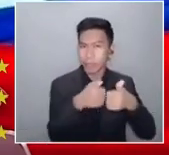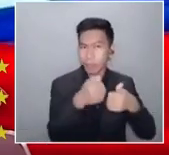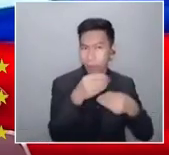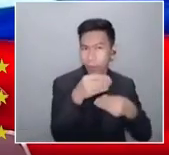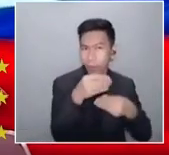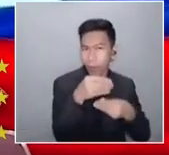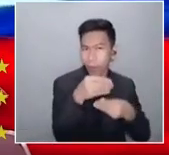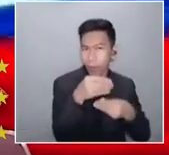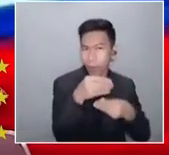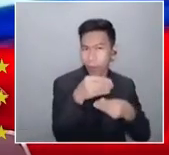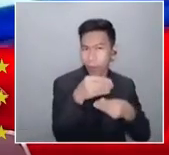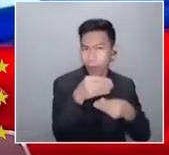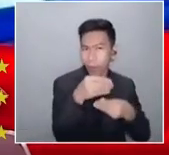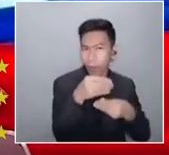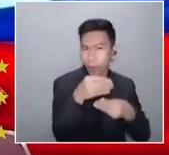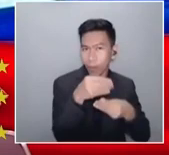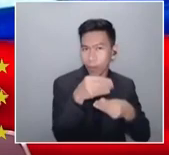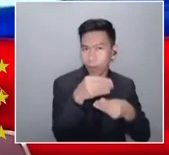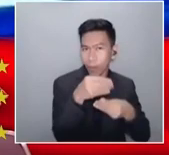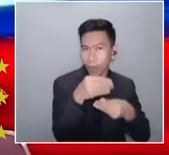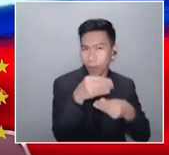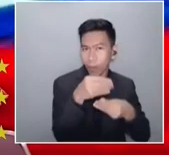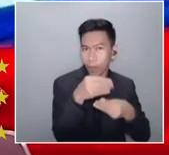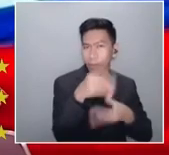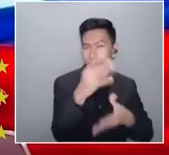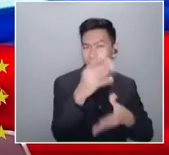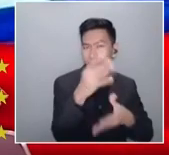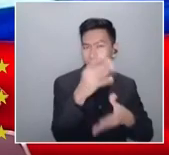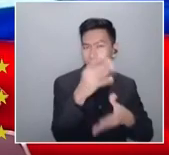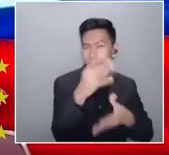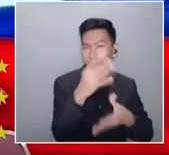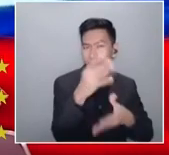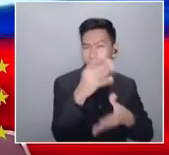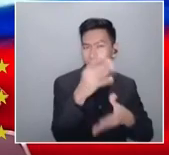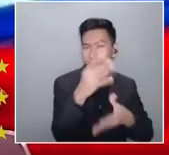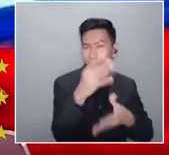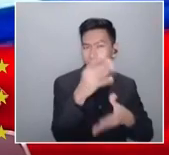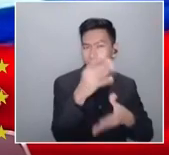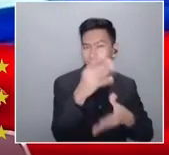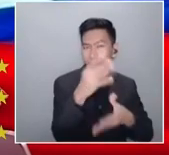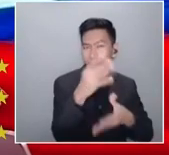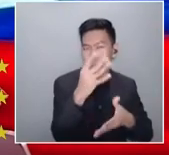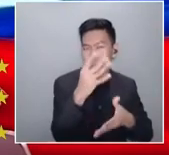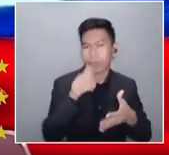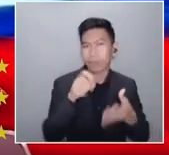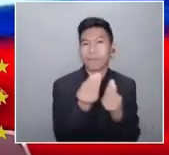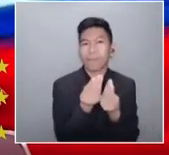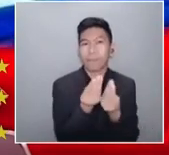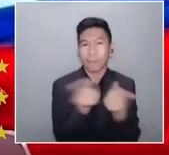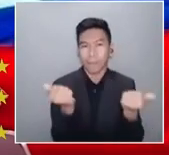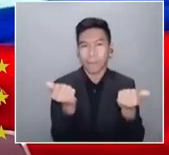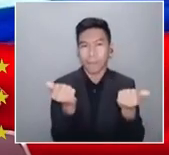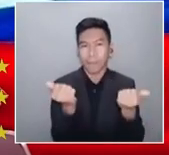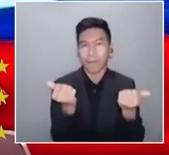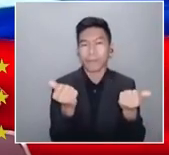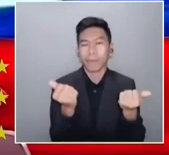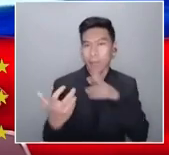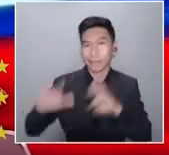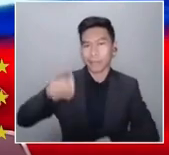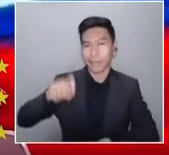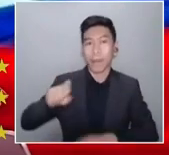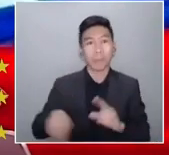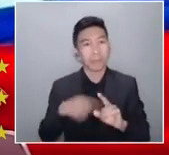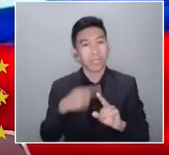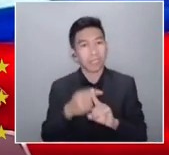sector. And among those that needs to be addressed immediately ay ang sourcing nila ng capital. At yung pong